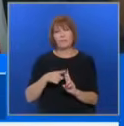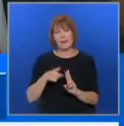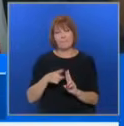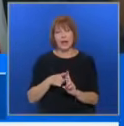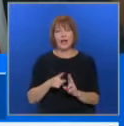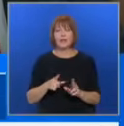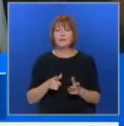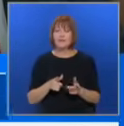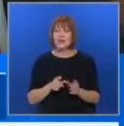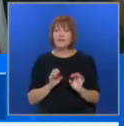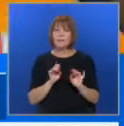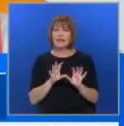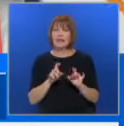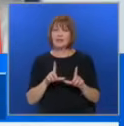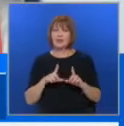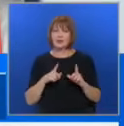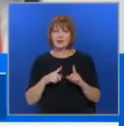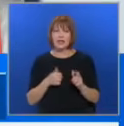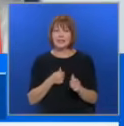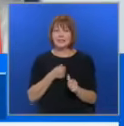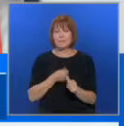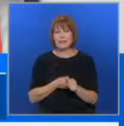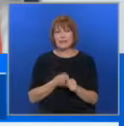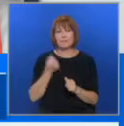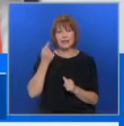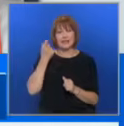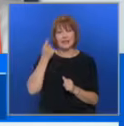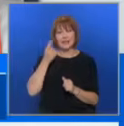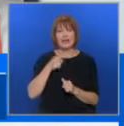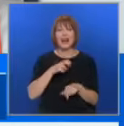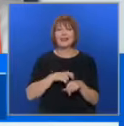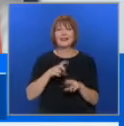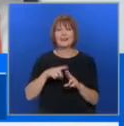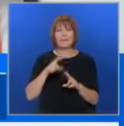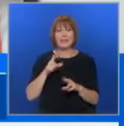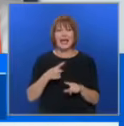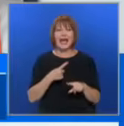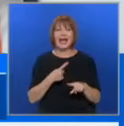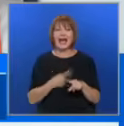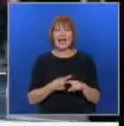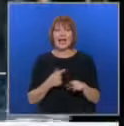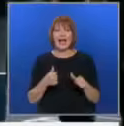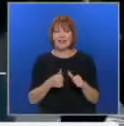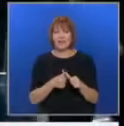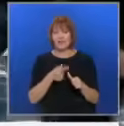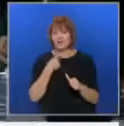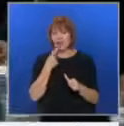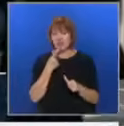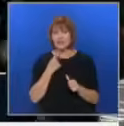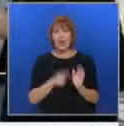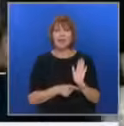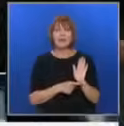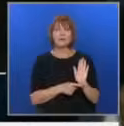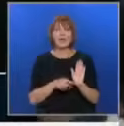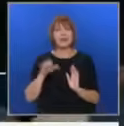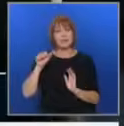В сутрешния блок на БНТ заместник-председателят на парламентарната група на ДПС Халил Летифов заяви, че депутатите на